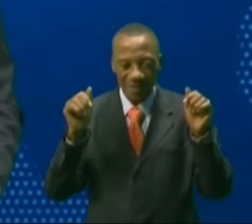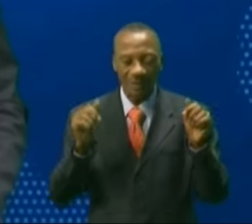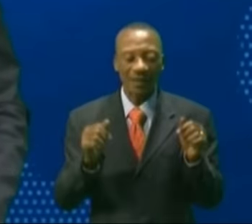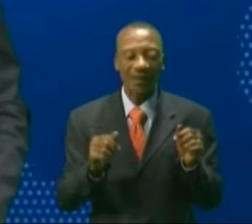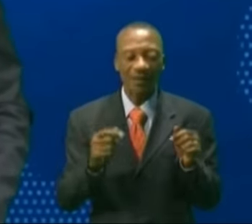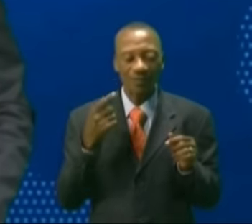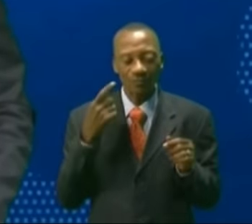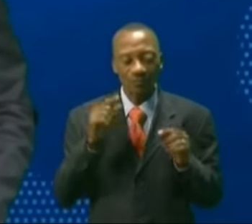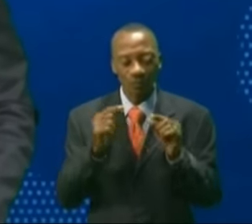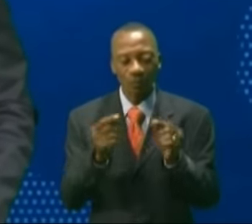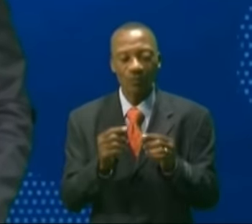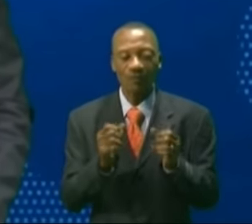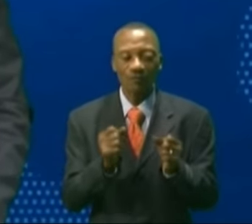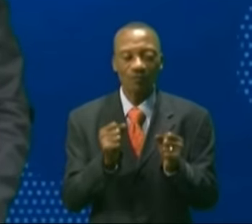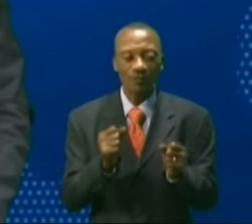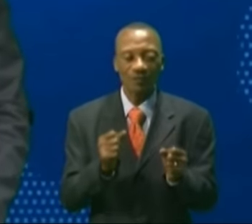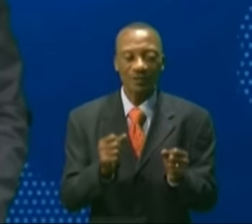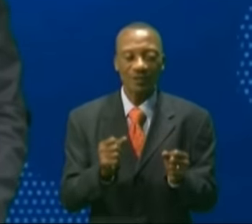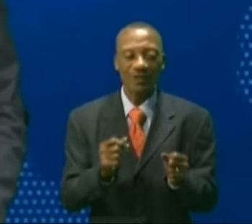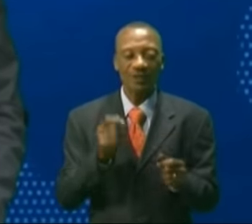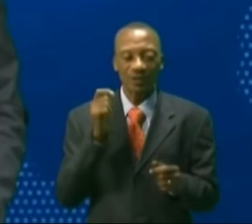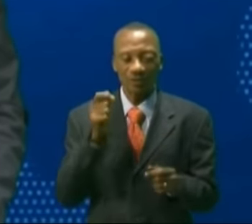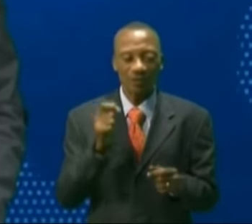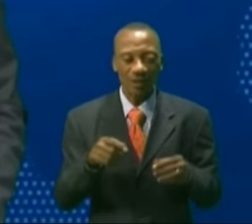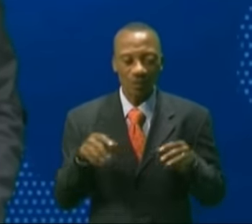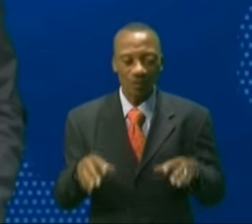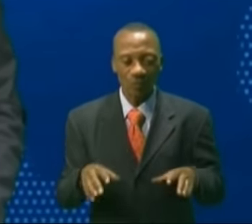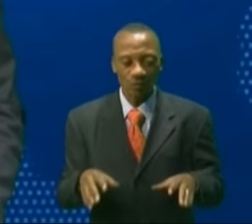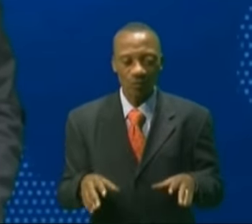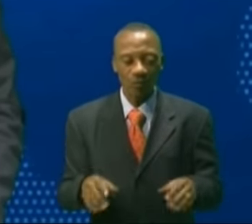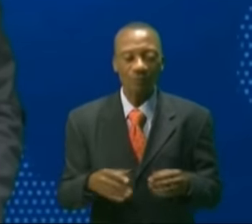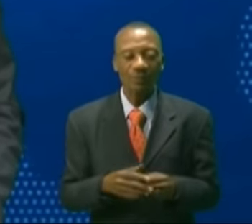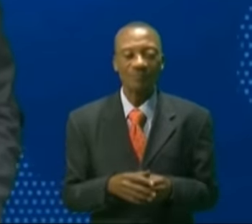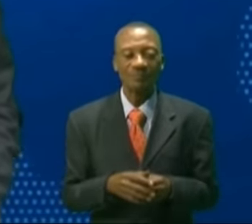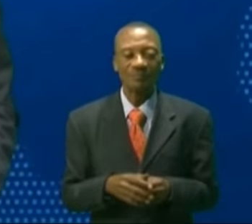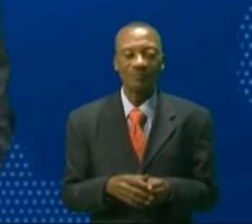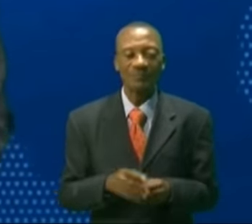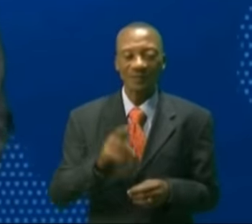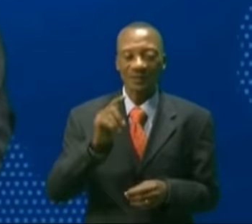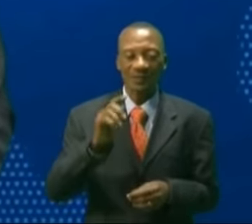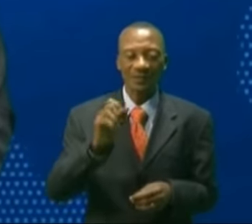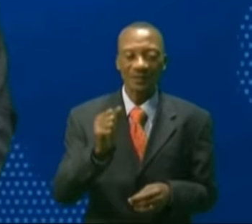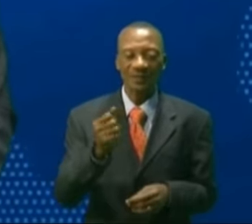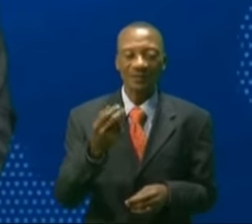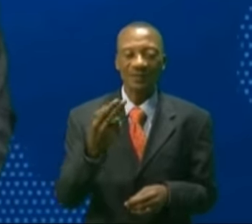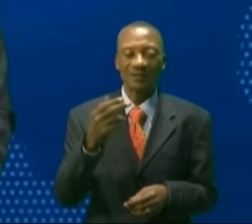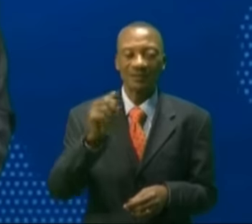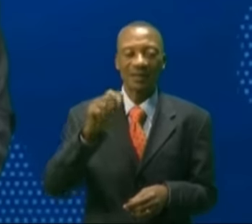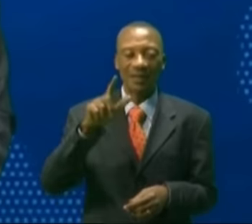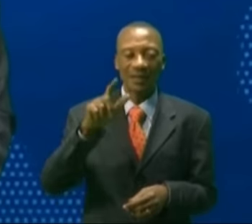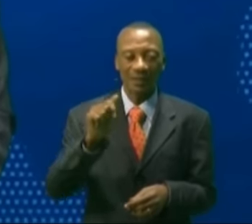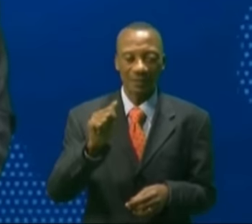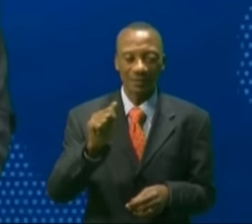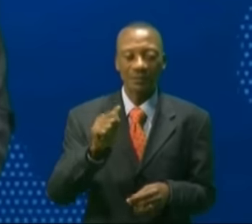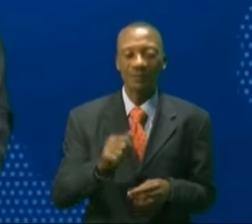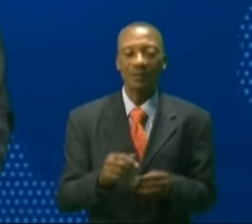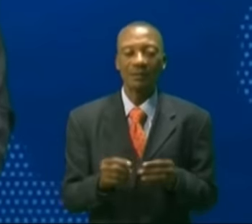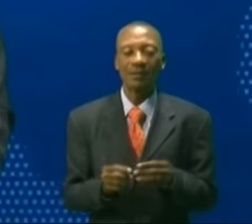de la République démocratique du Congo, le lieutenant-colonel Tchala Kalambay Dédé, matricule